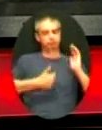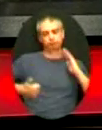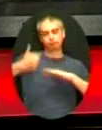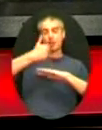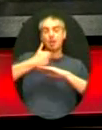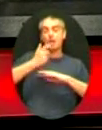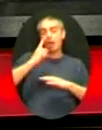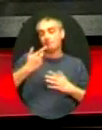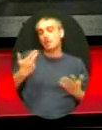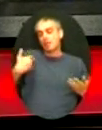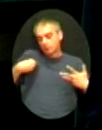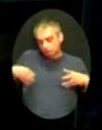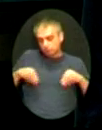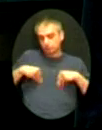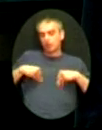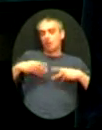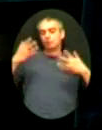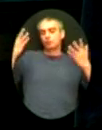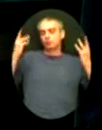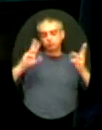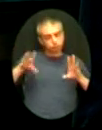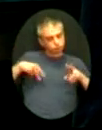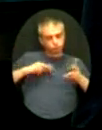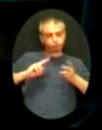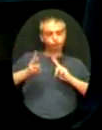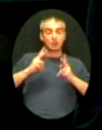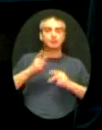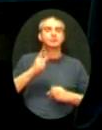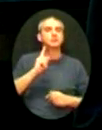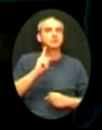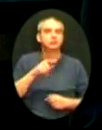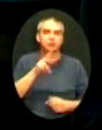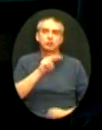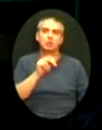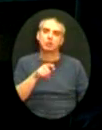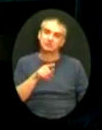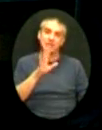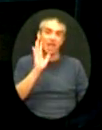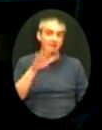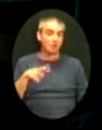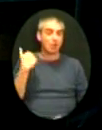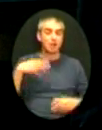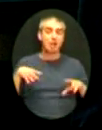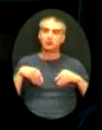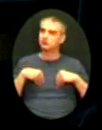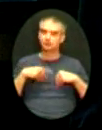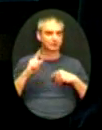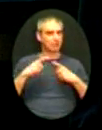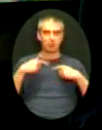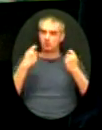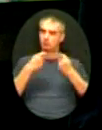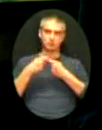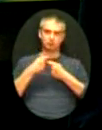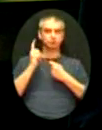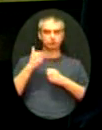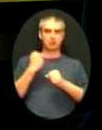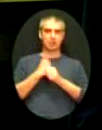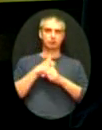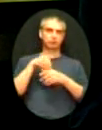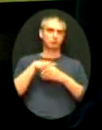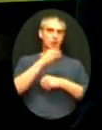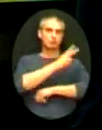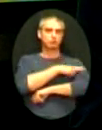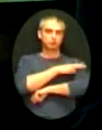יותר, אבל זה היה הדדי. אז גם יש כאן את העניין שגם אם זה היה בהסכמה, זה לא תרבות ארגונית שצריכה להתרחש